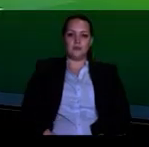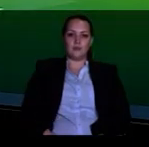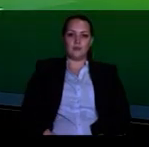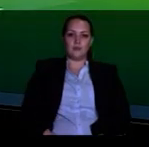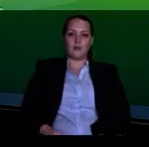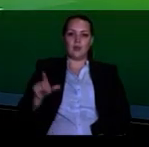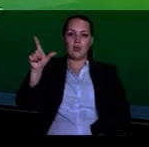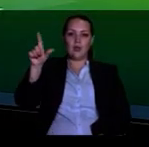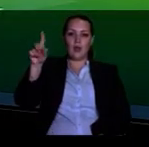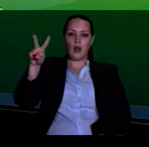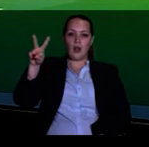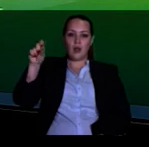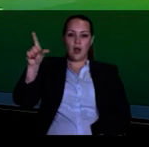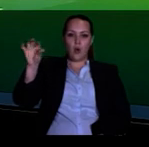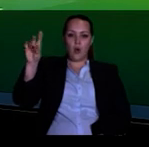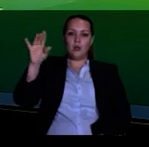Глаголы в будущем времени.